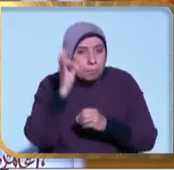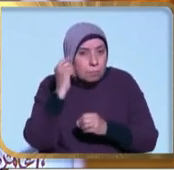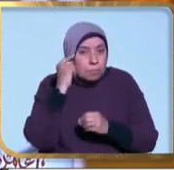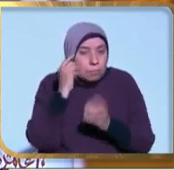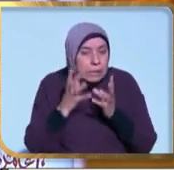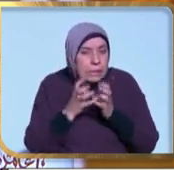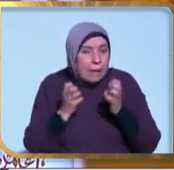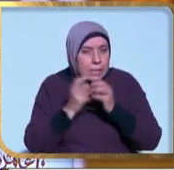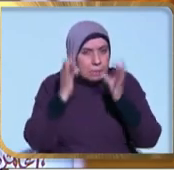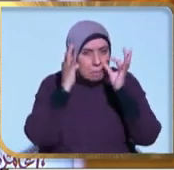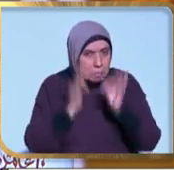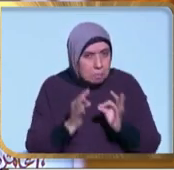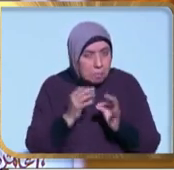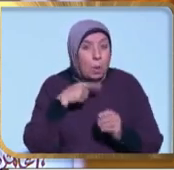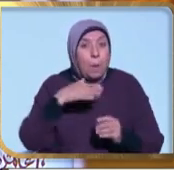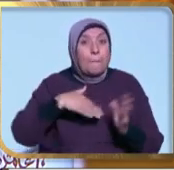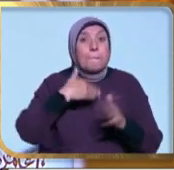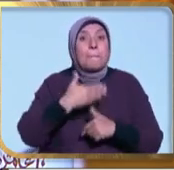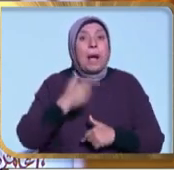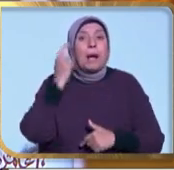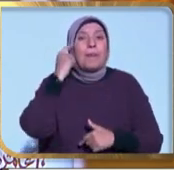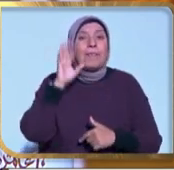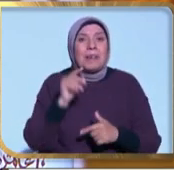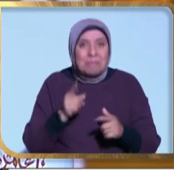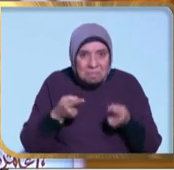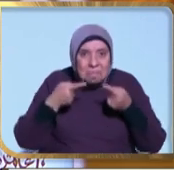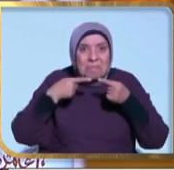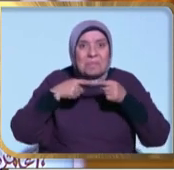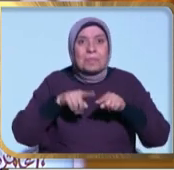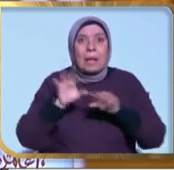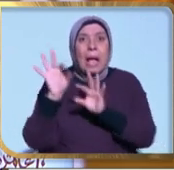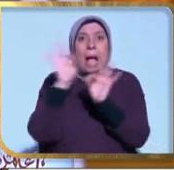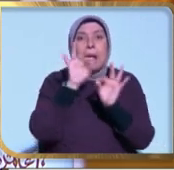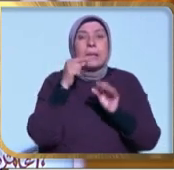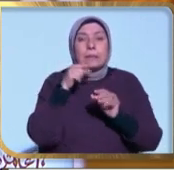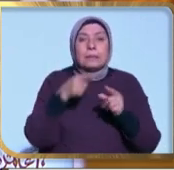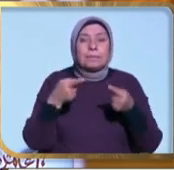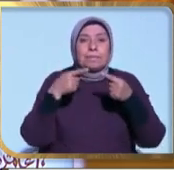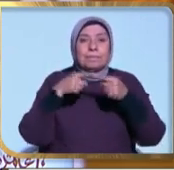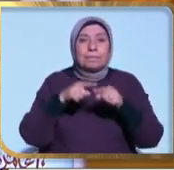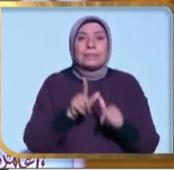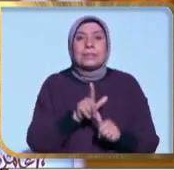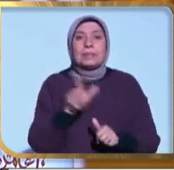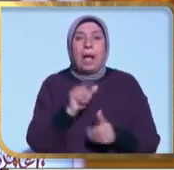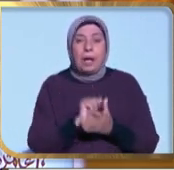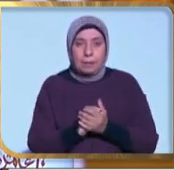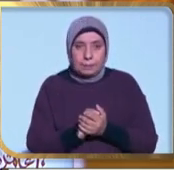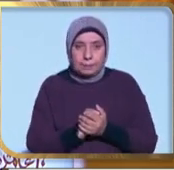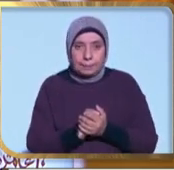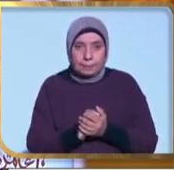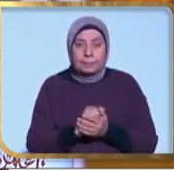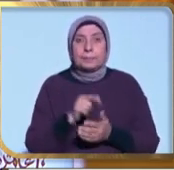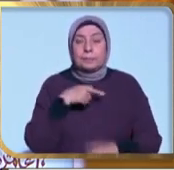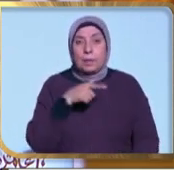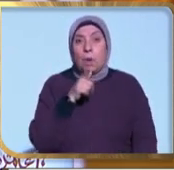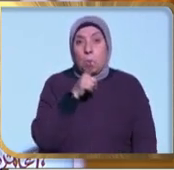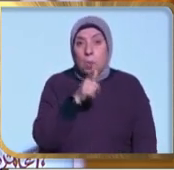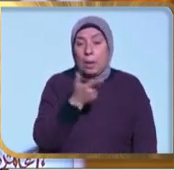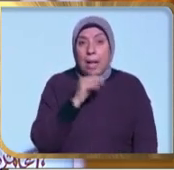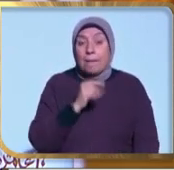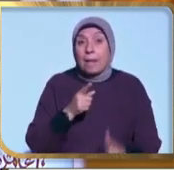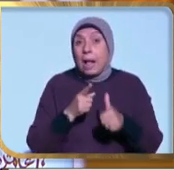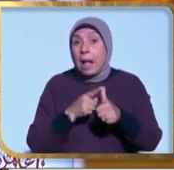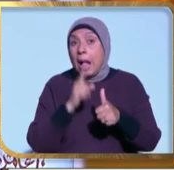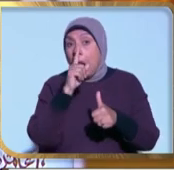كالمله الواحده هشوف التناغم والتناسق بين المعاني القرانيه هنرجع للمعنى الاول